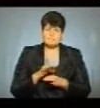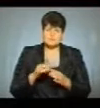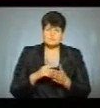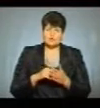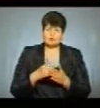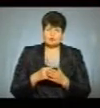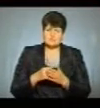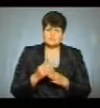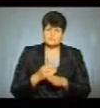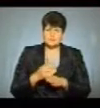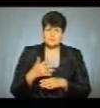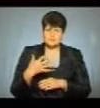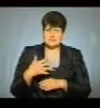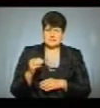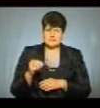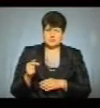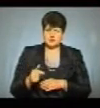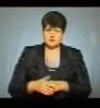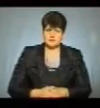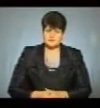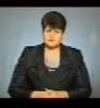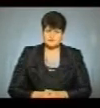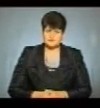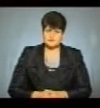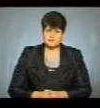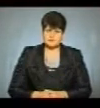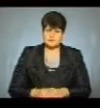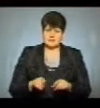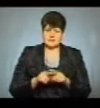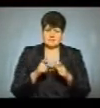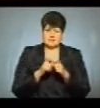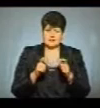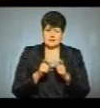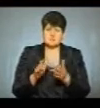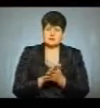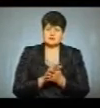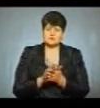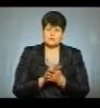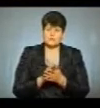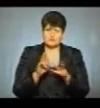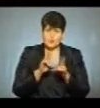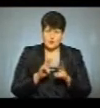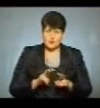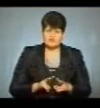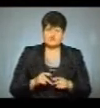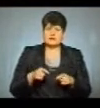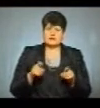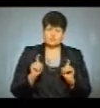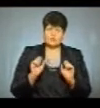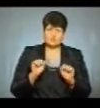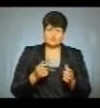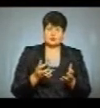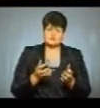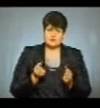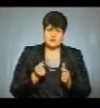бюджету депутати виділили 50 тисяч гривень. Ось такі флаєри на безкоштовний профогляд у гінеколога охочі можуть